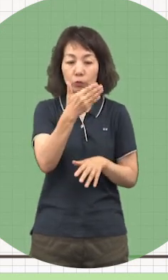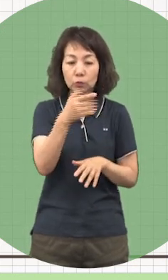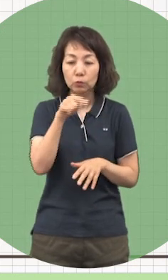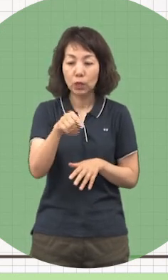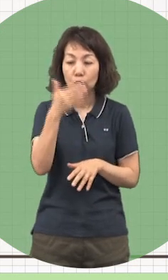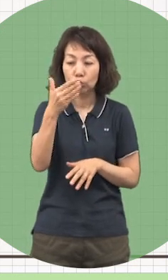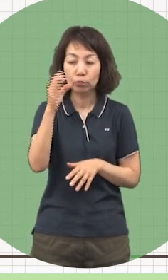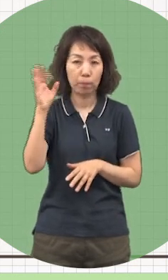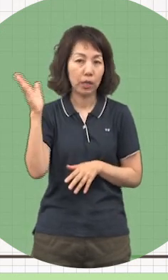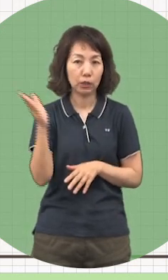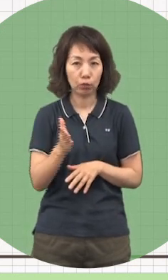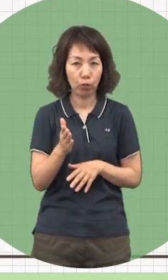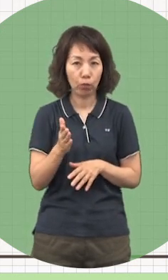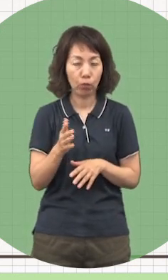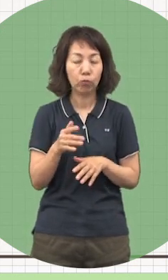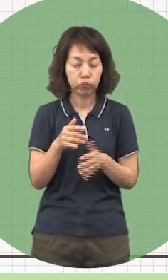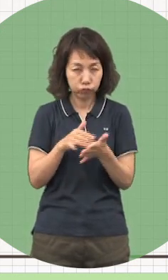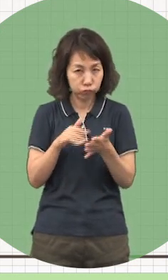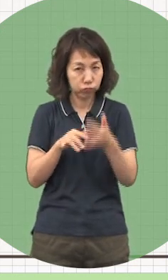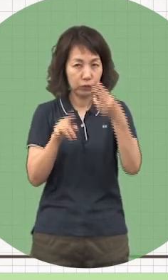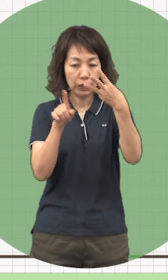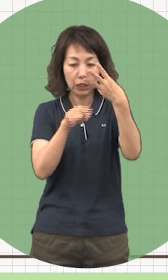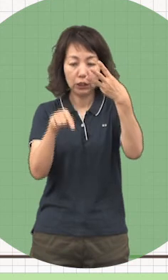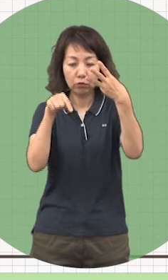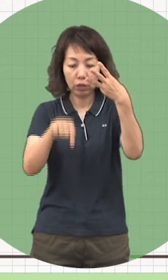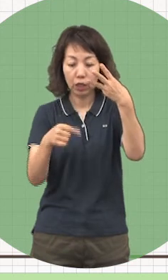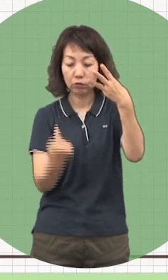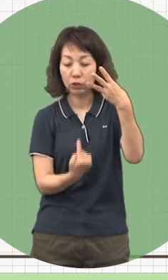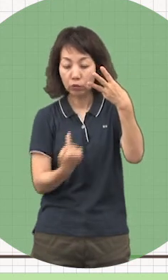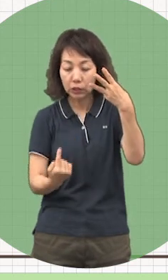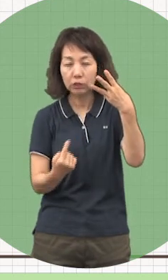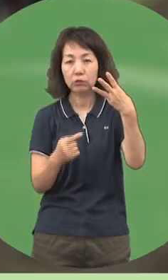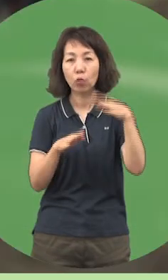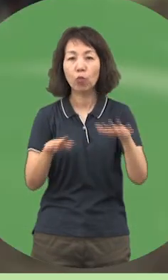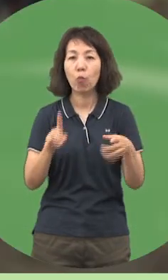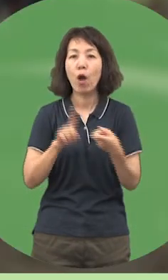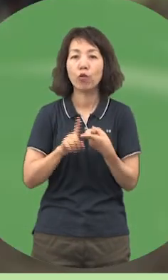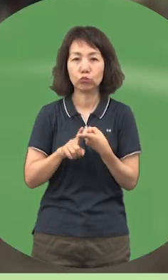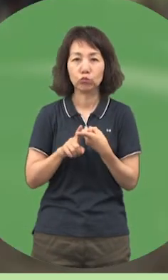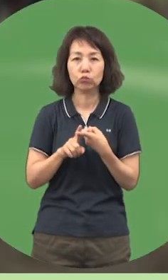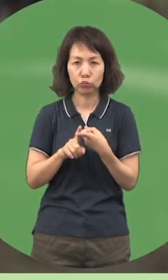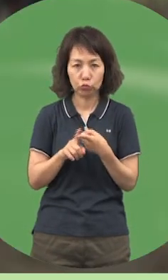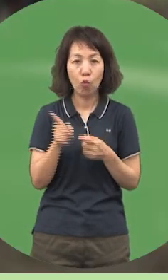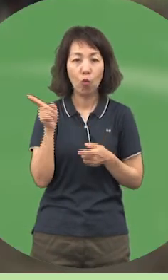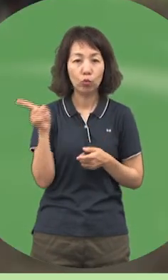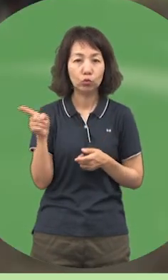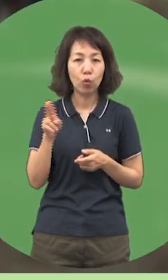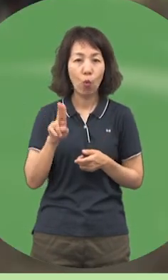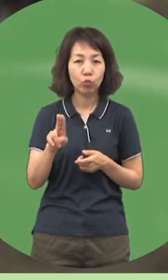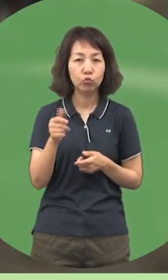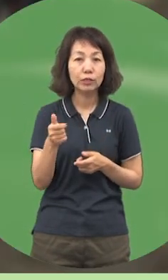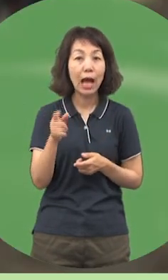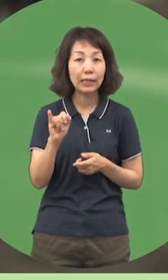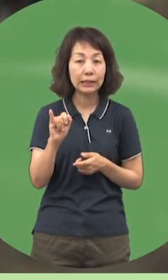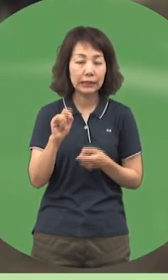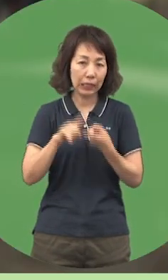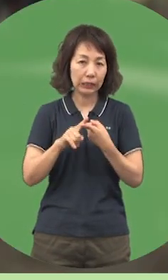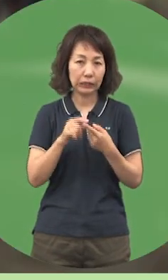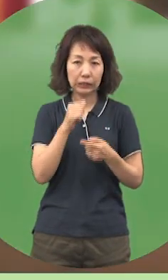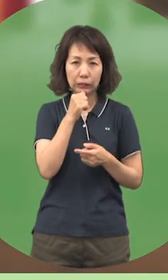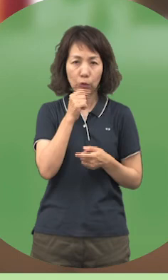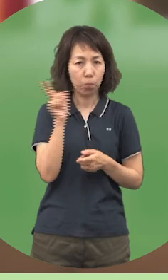29.9%、 およそ3人に1人の子どもが該当します。この相対的貧困とは何でしょう